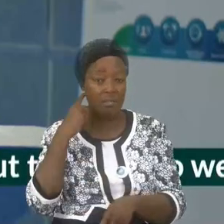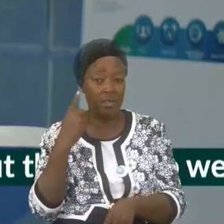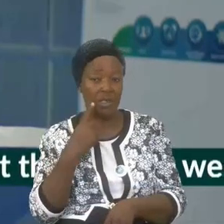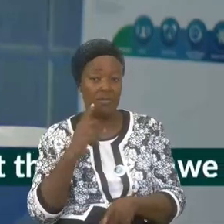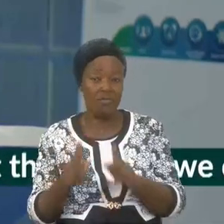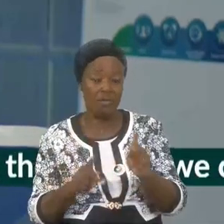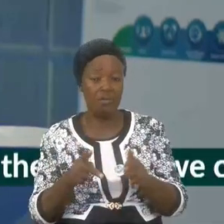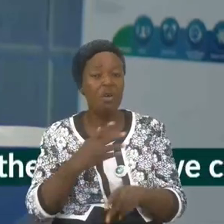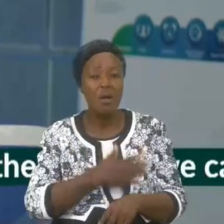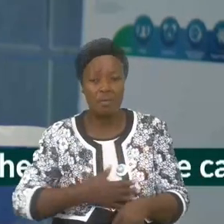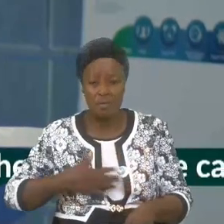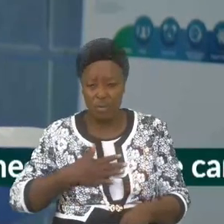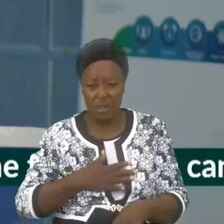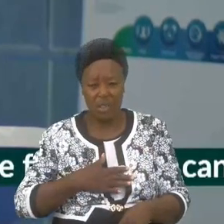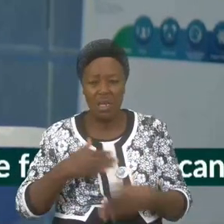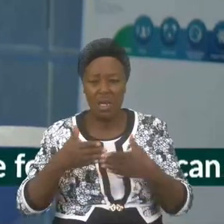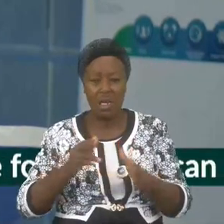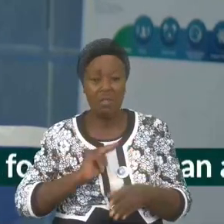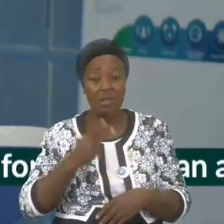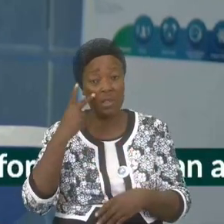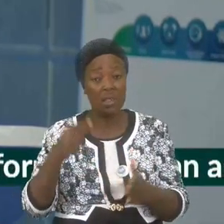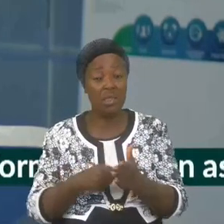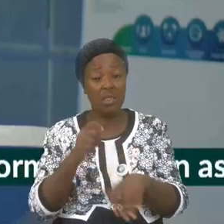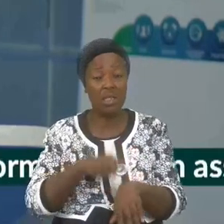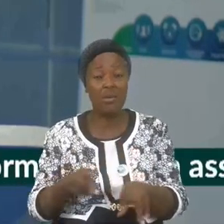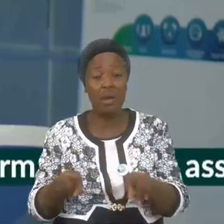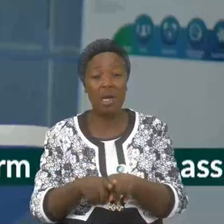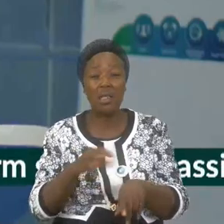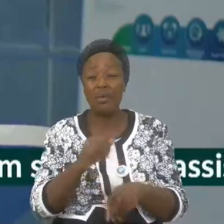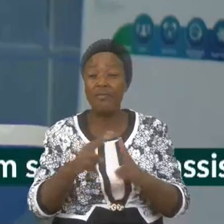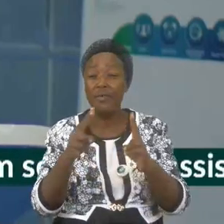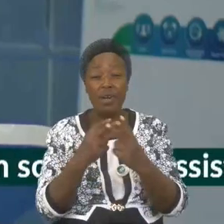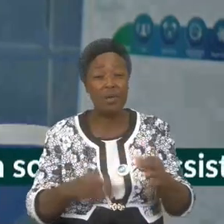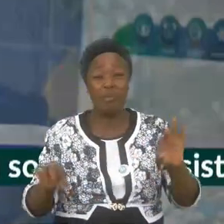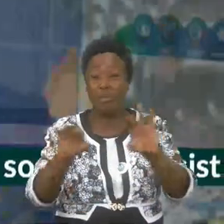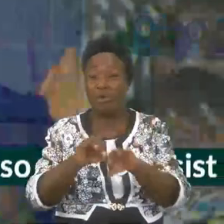Si les conseillers ne sont pas venus vers vous, gardez vos mains levées.